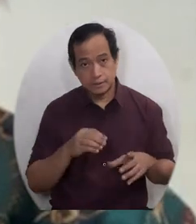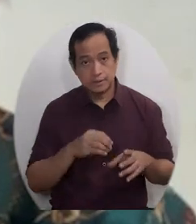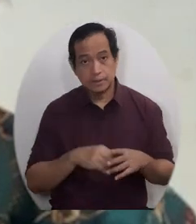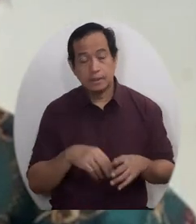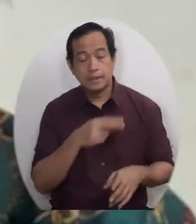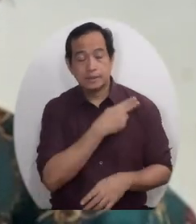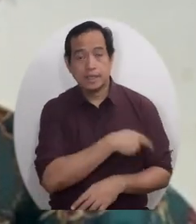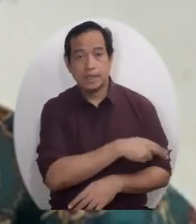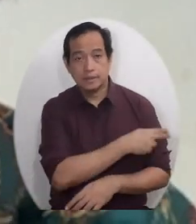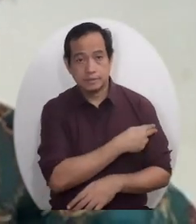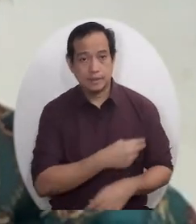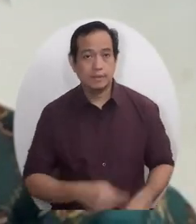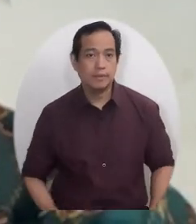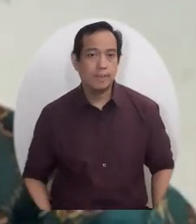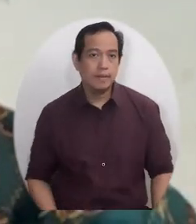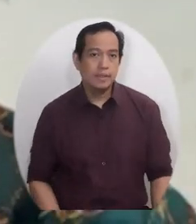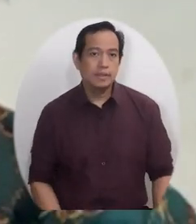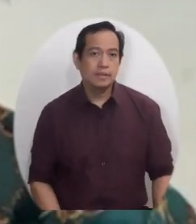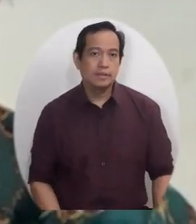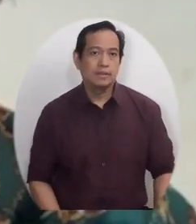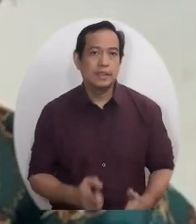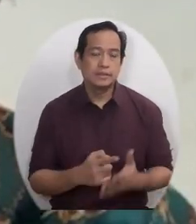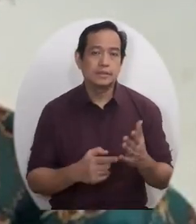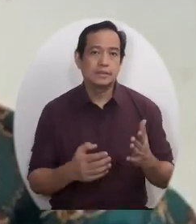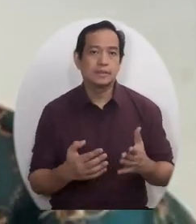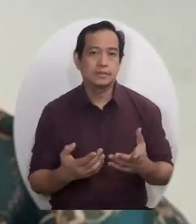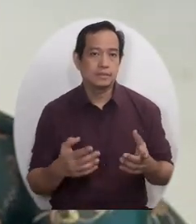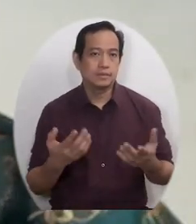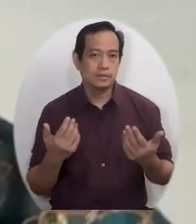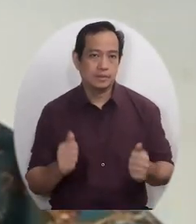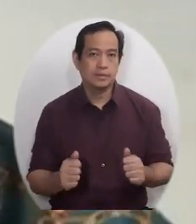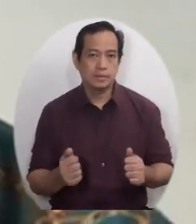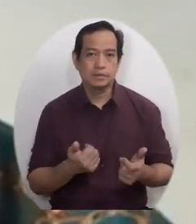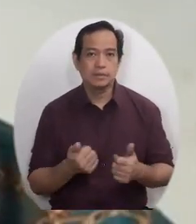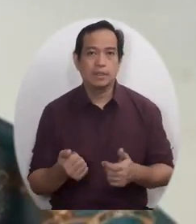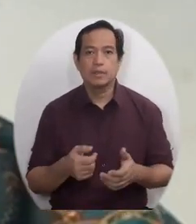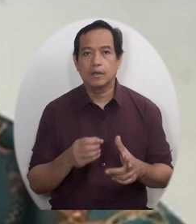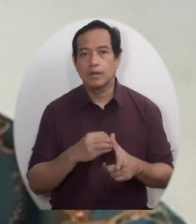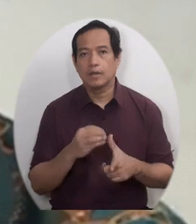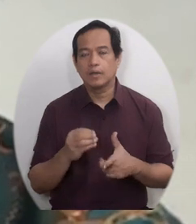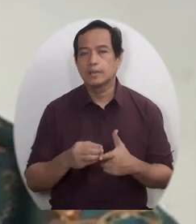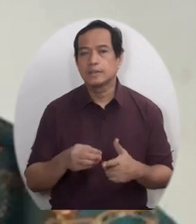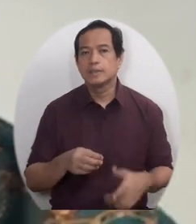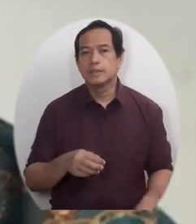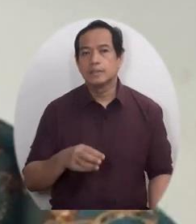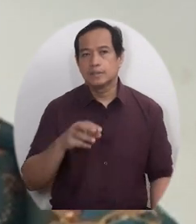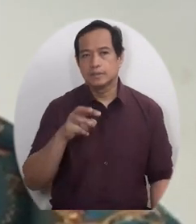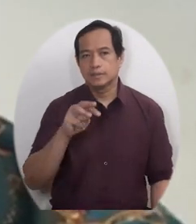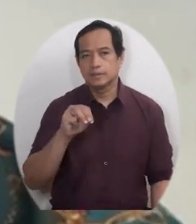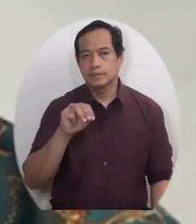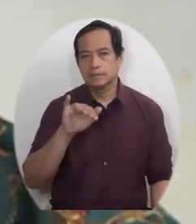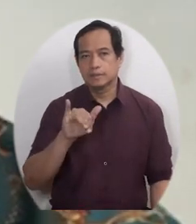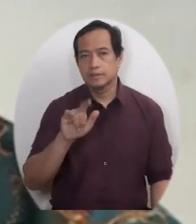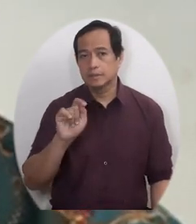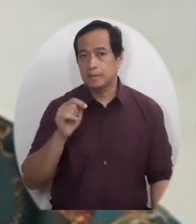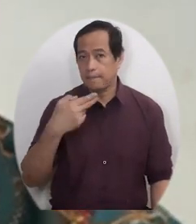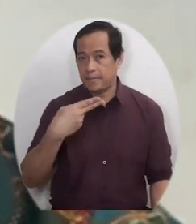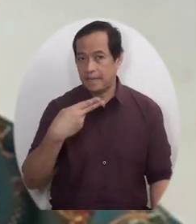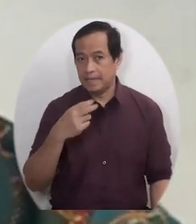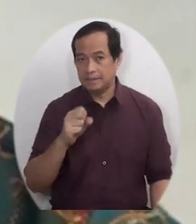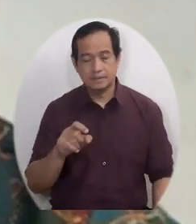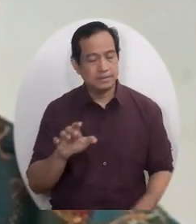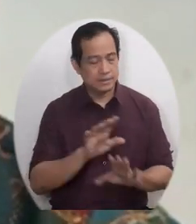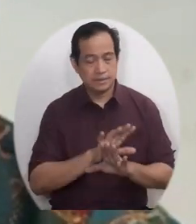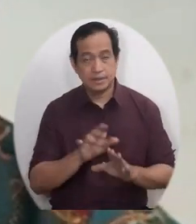sa ospital. Ano naman ang mga pupwedeng myths or mga pinaniniwalaan na hindi naman